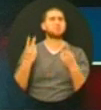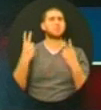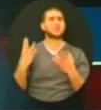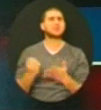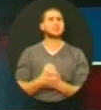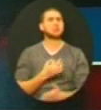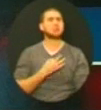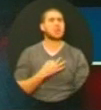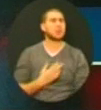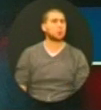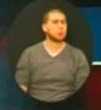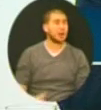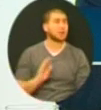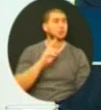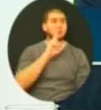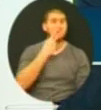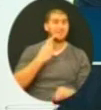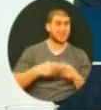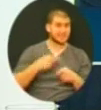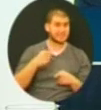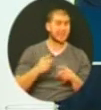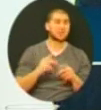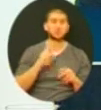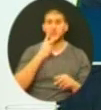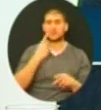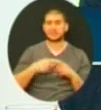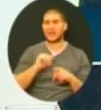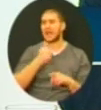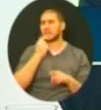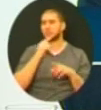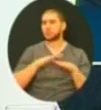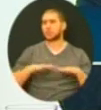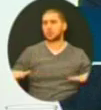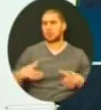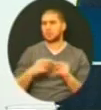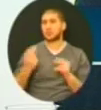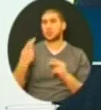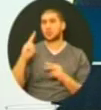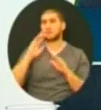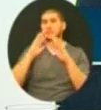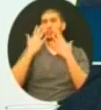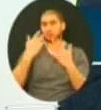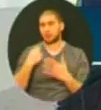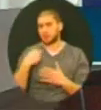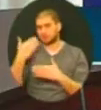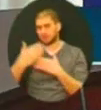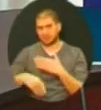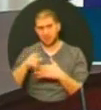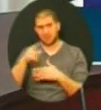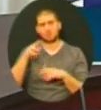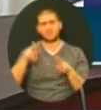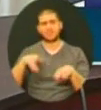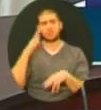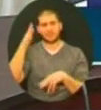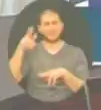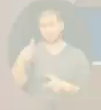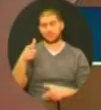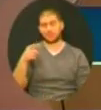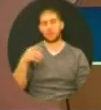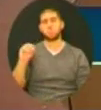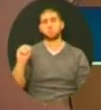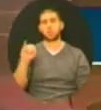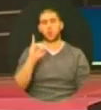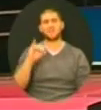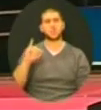הניצחון? השנתיים וחצי האלה זה השנתיים וחצי הכי שקטות בעזה יותר מעשור. אני מפסיקה אותך, עוברים לי יש עתיד, חוזרים לאולפן.